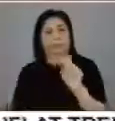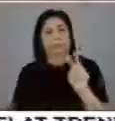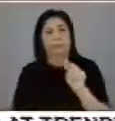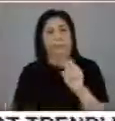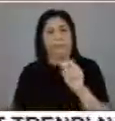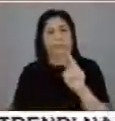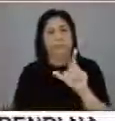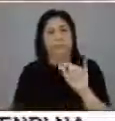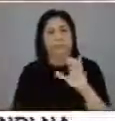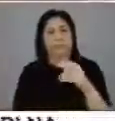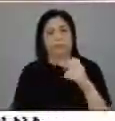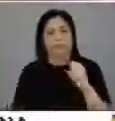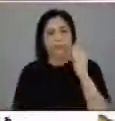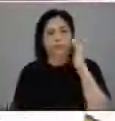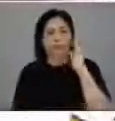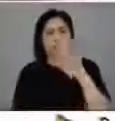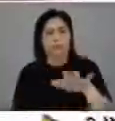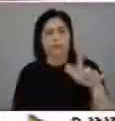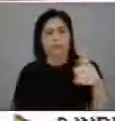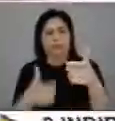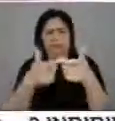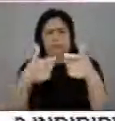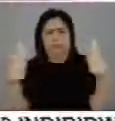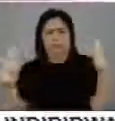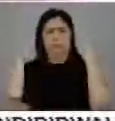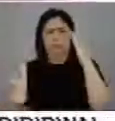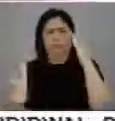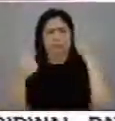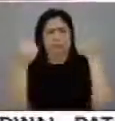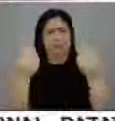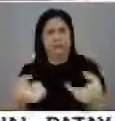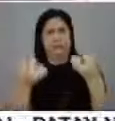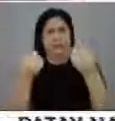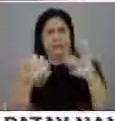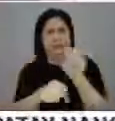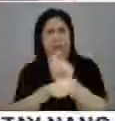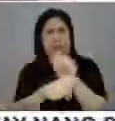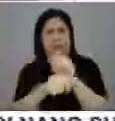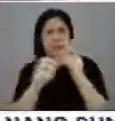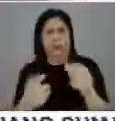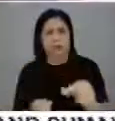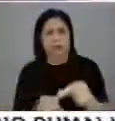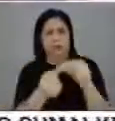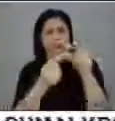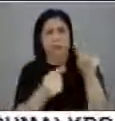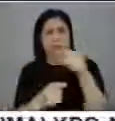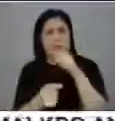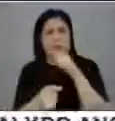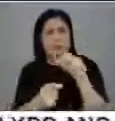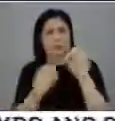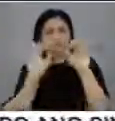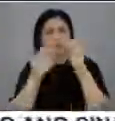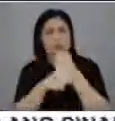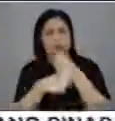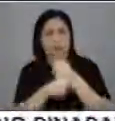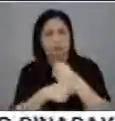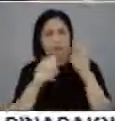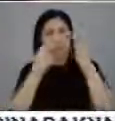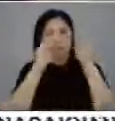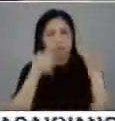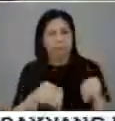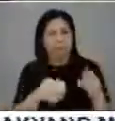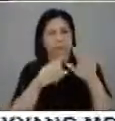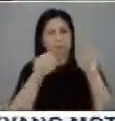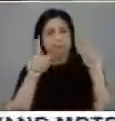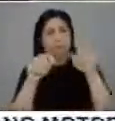mga nagpabakuna kagabi ang bilang ng mga nabakunahan sa Bakuna Nights mula nang simula nito noong June 16. Ayon sa alkalde, patunay lang